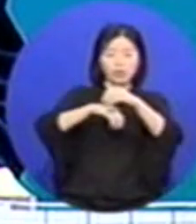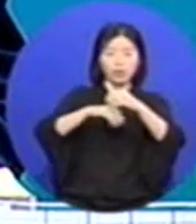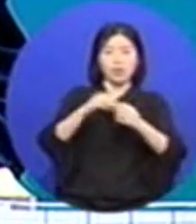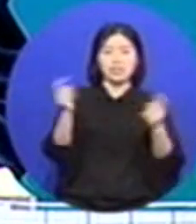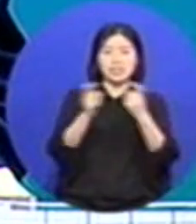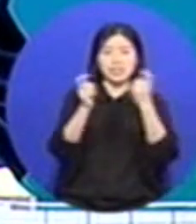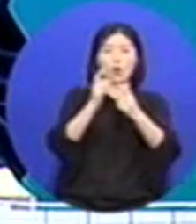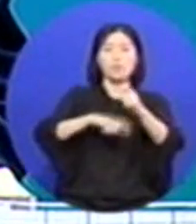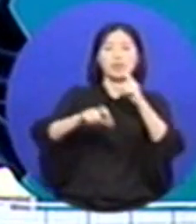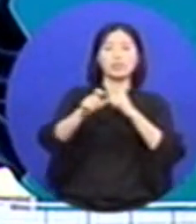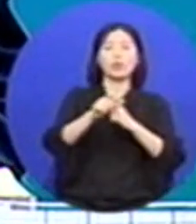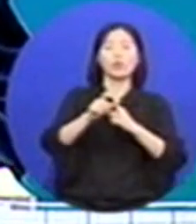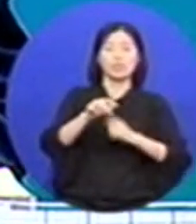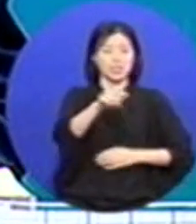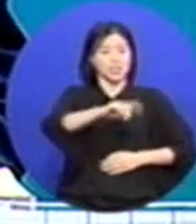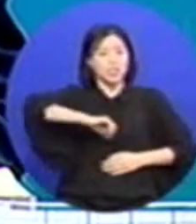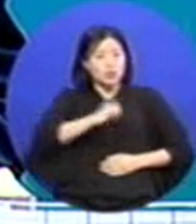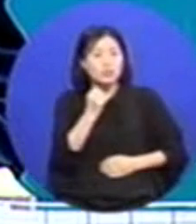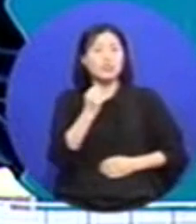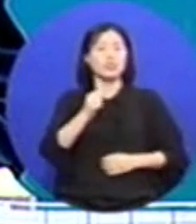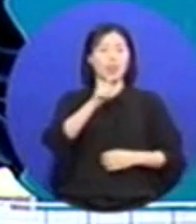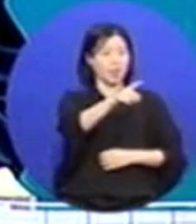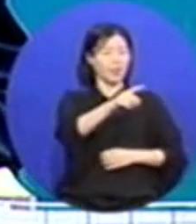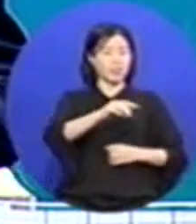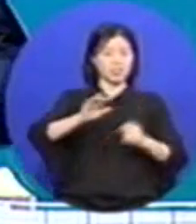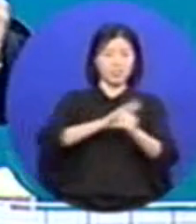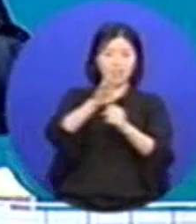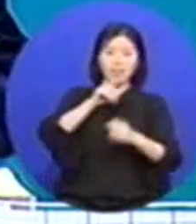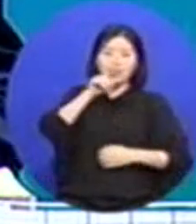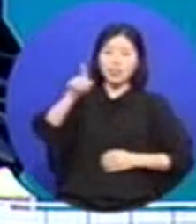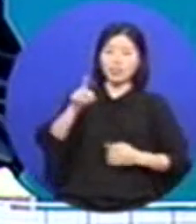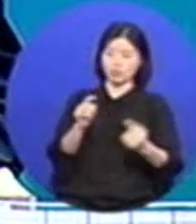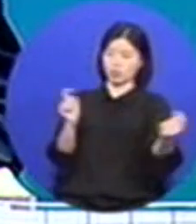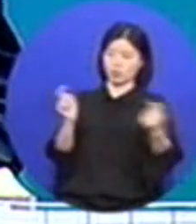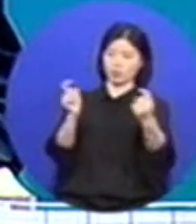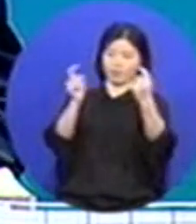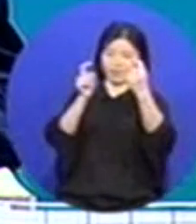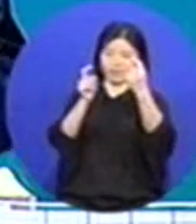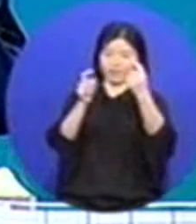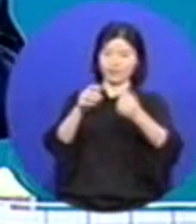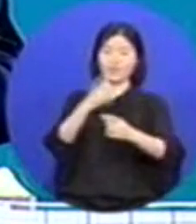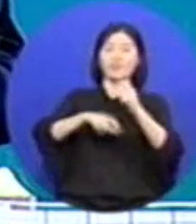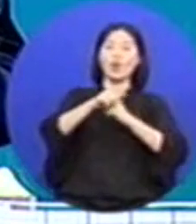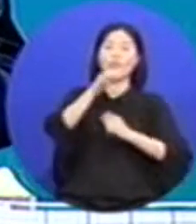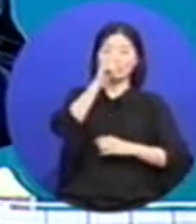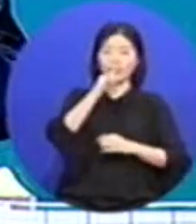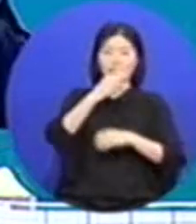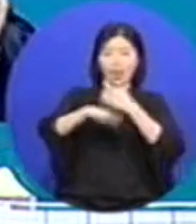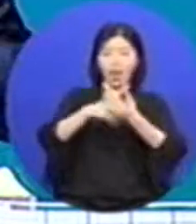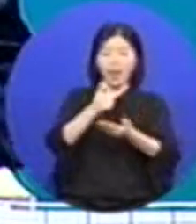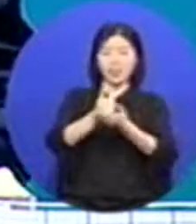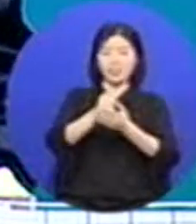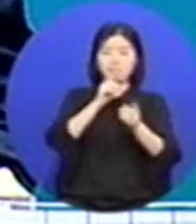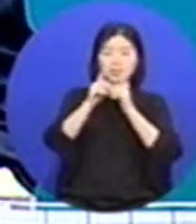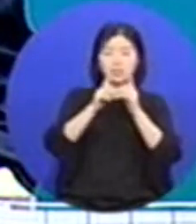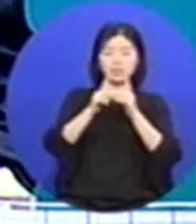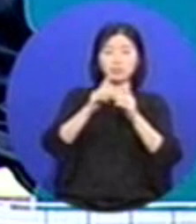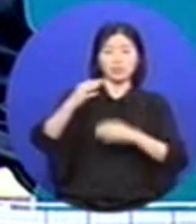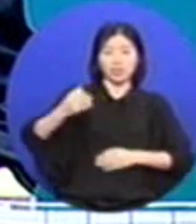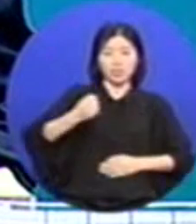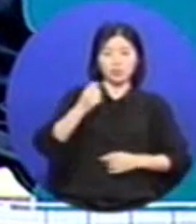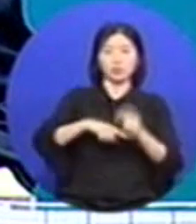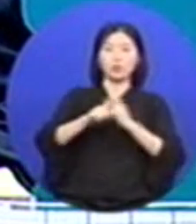이게 순종이 야 이게 사람이냐 그러면 미루고 싸운 하나님의 말씀 가지고 더 싸울 일이 생겨